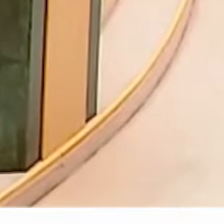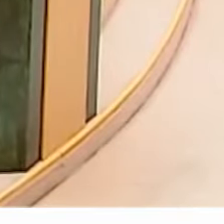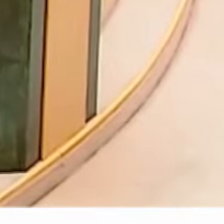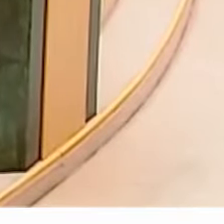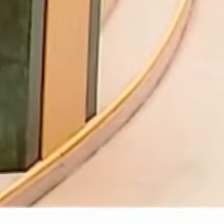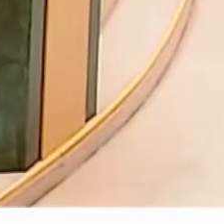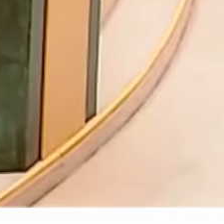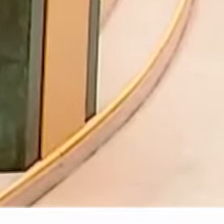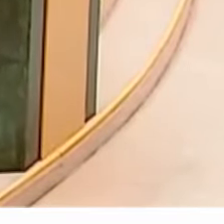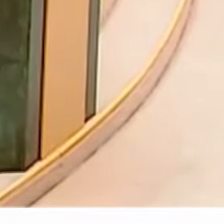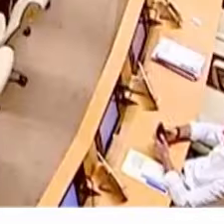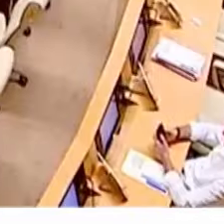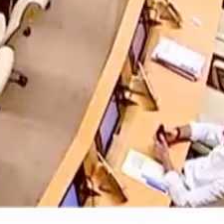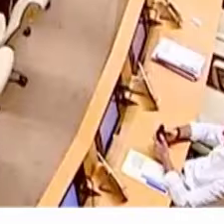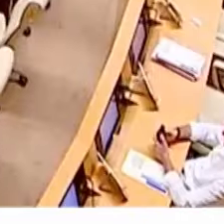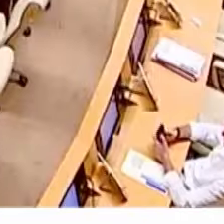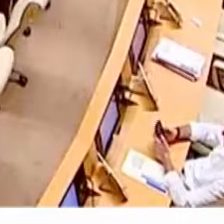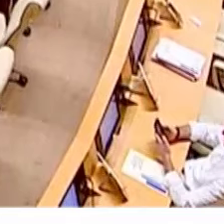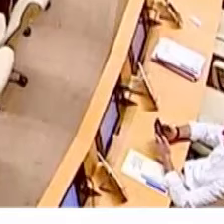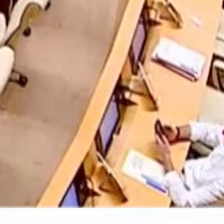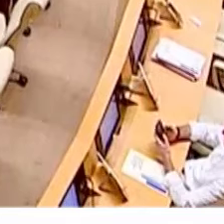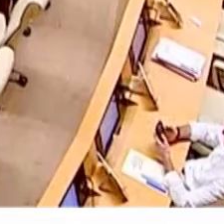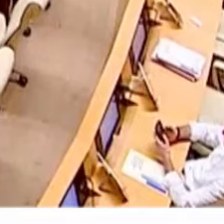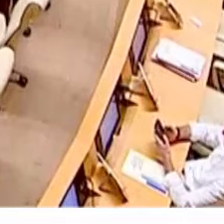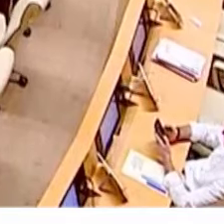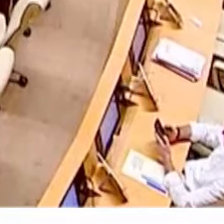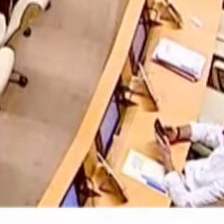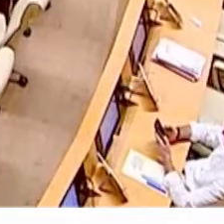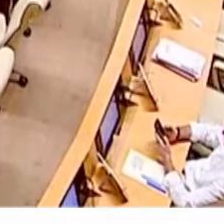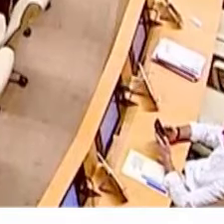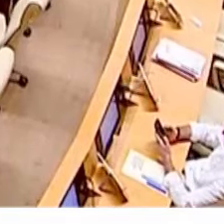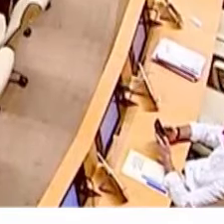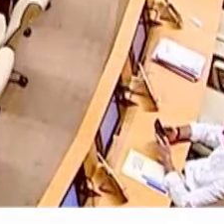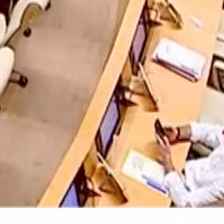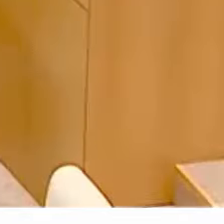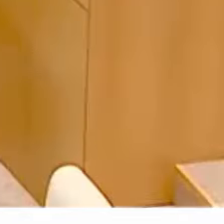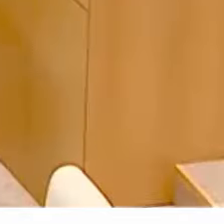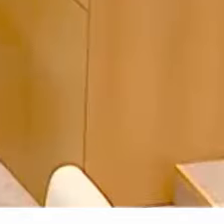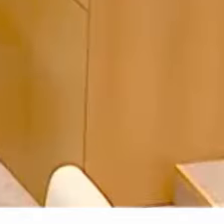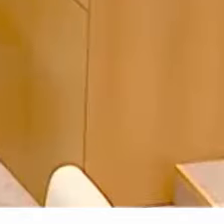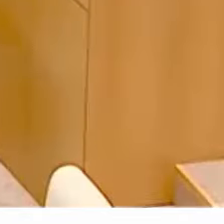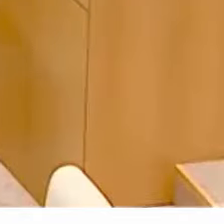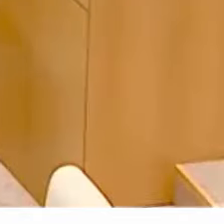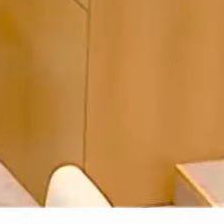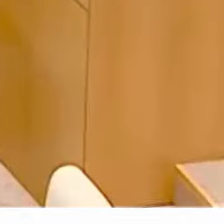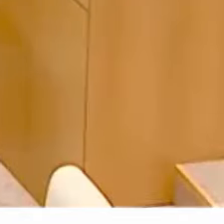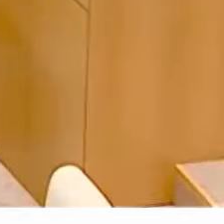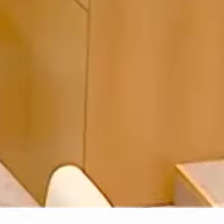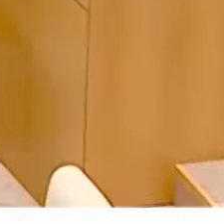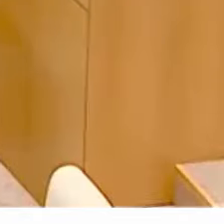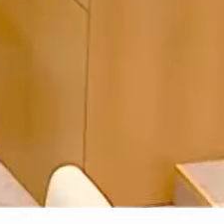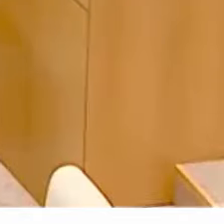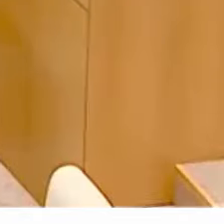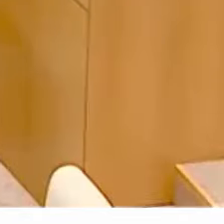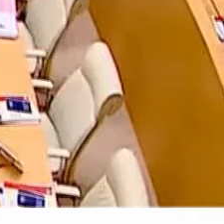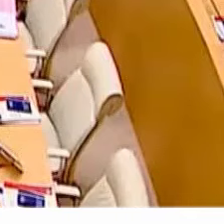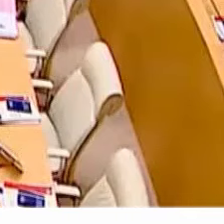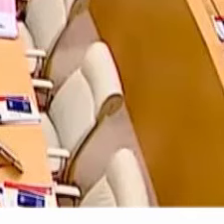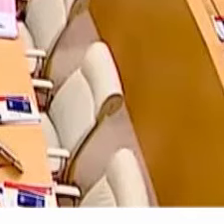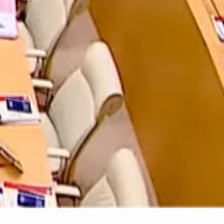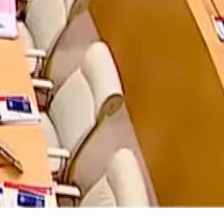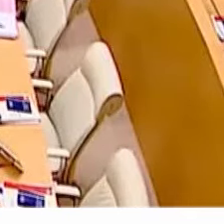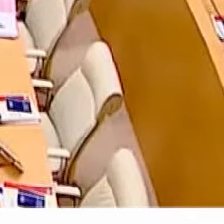თავრობის მეთაურის ანგარიშის მოსმენა ხელისუფლების პოლიტიკური ოპონენტების უმრავლესობამ საჭირო არ მიიჩნია. ქვეყნის ეკონომიკურ განვითარებაზე,